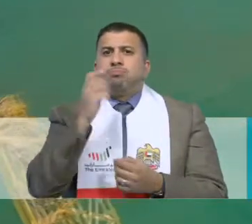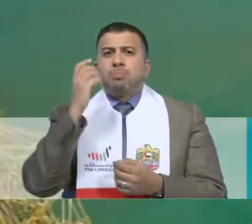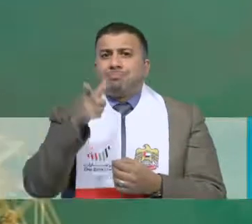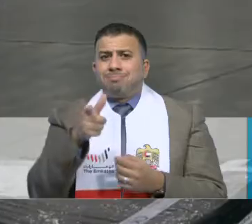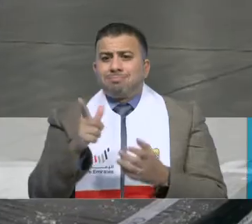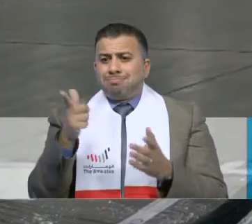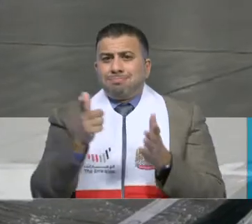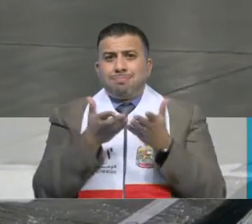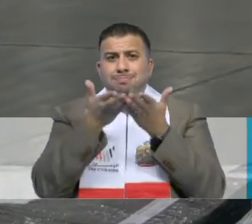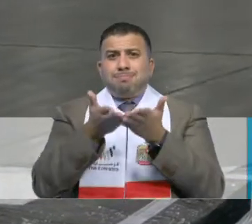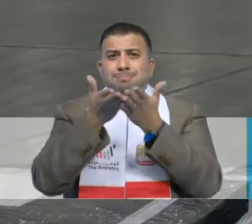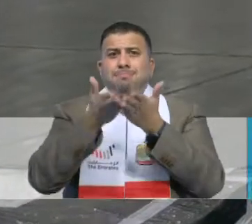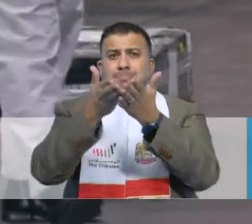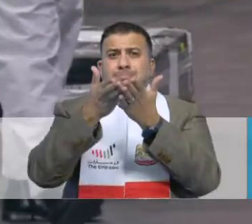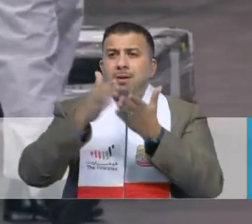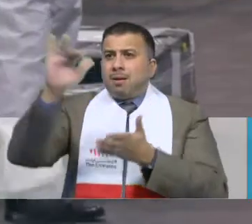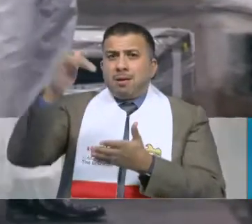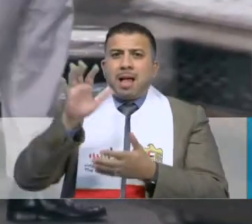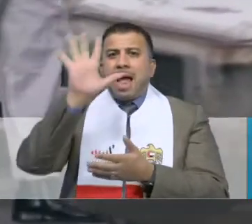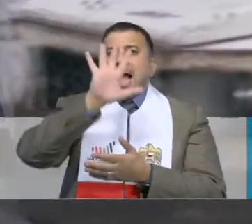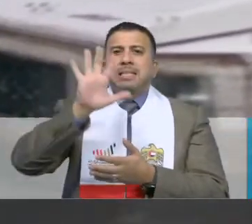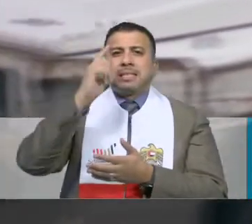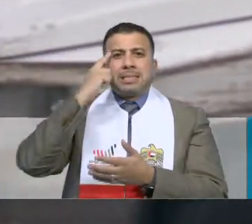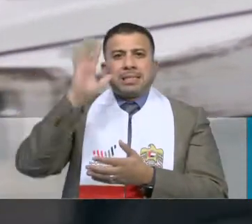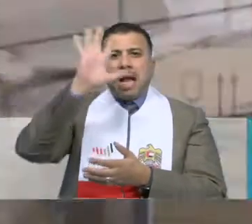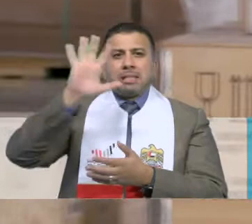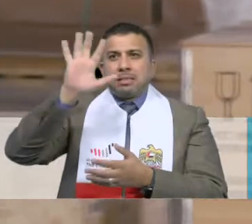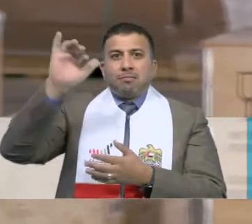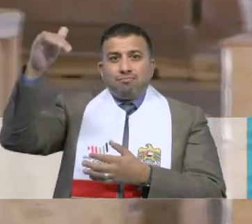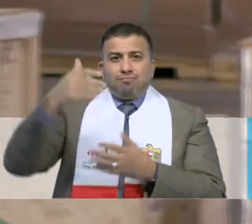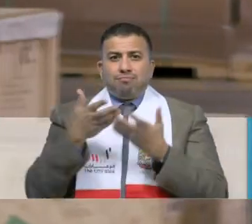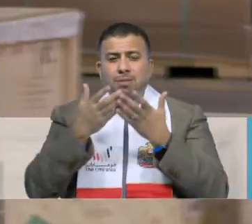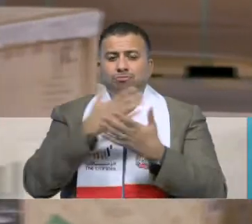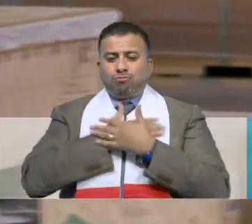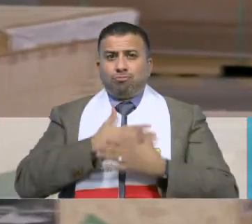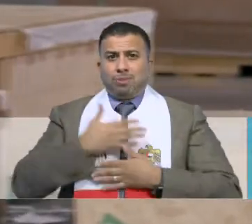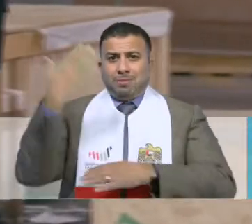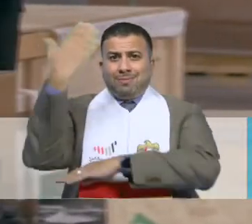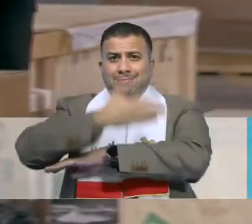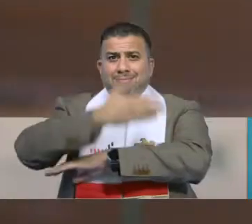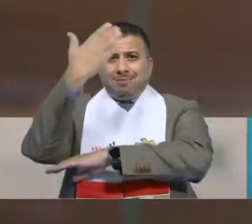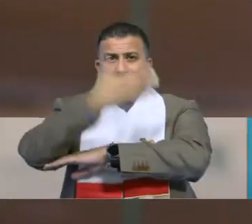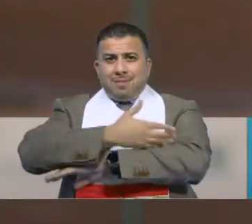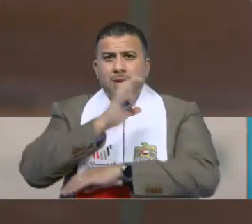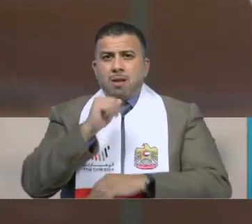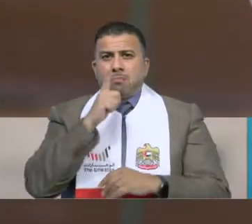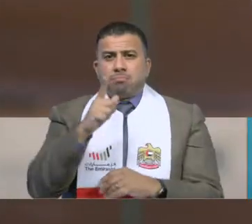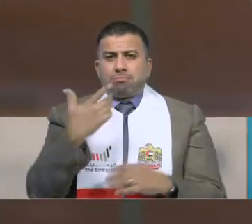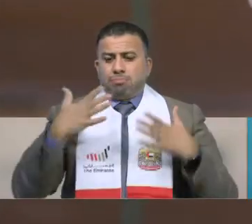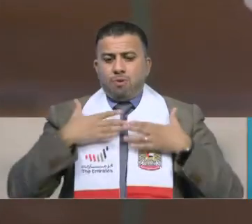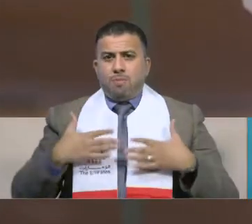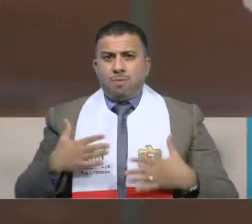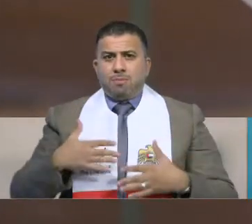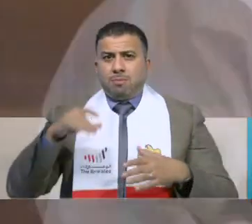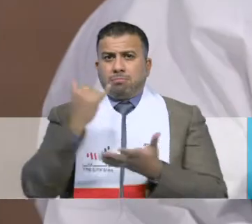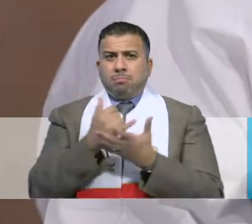المنافذ البحرية قادمة من دولة آسيوية. وتأتي جمارك الشارقة في مقدمة الإدارات الجمركية بالدولة